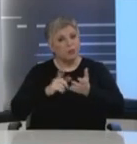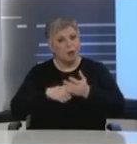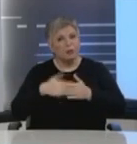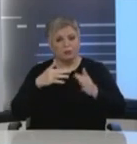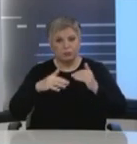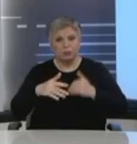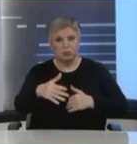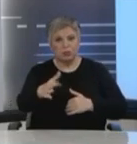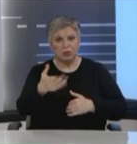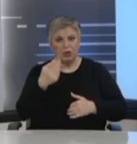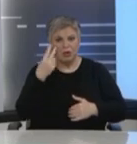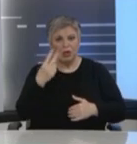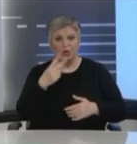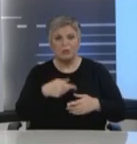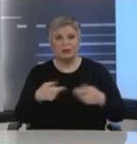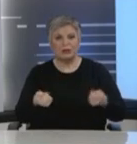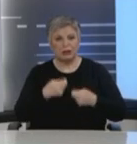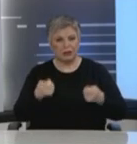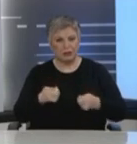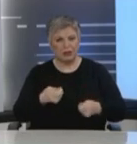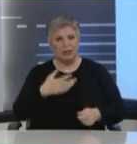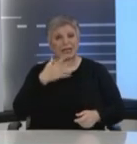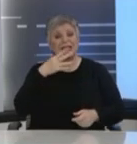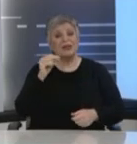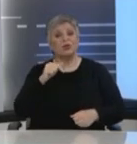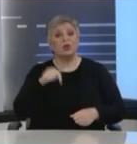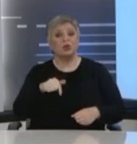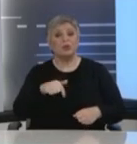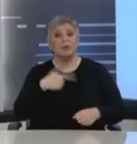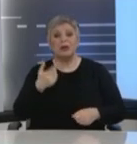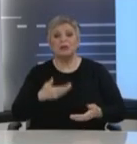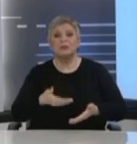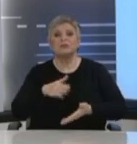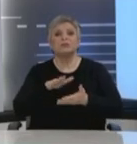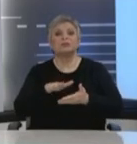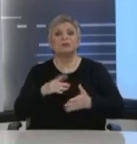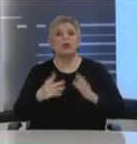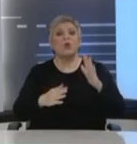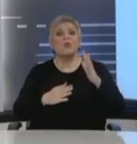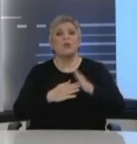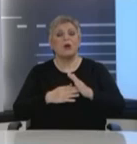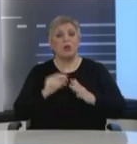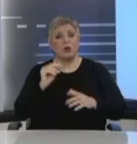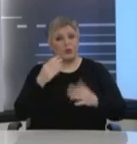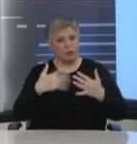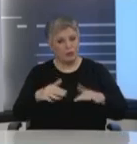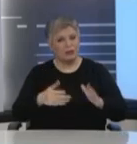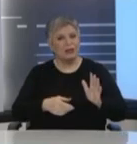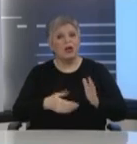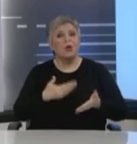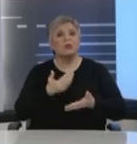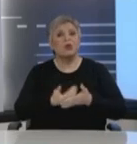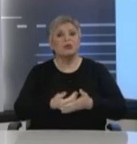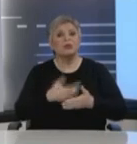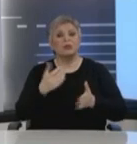το μέλλον. Γι' αυτό κατέθεσα σήμερα στον Πρόεδρο της Βουλής πρόταση σύμφωνα με το άρθρο 44 του κανονισμού